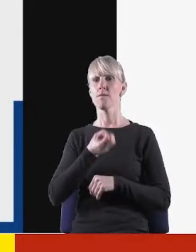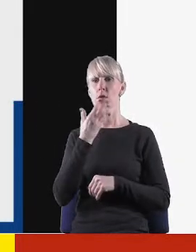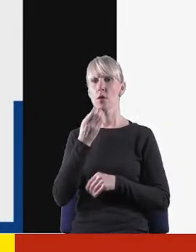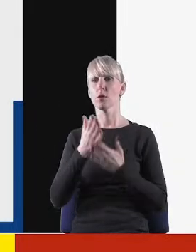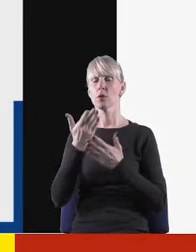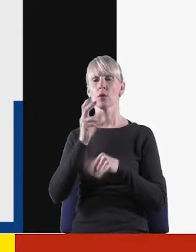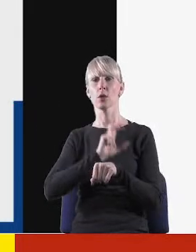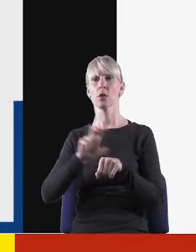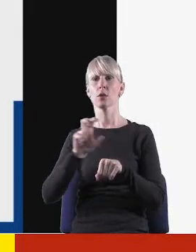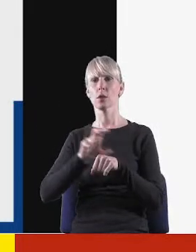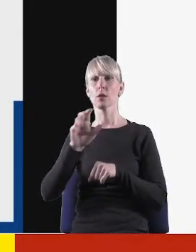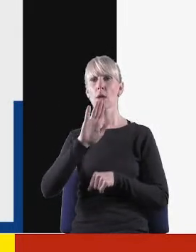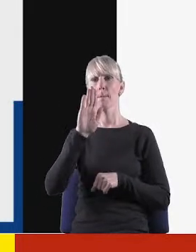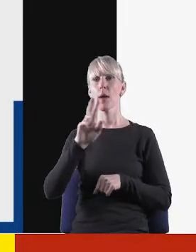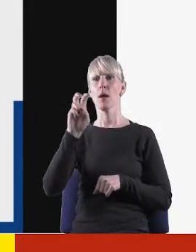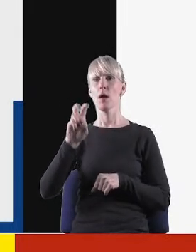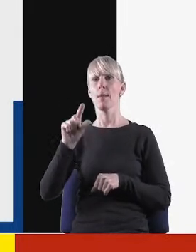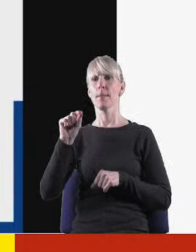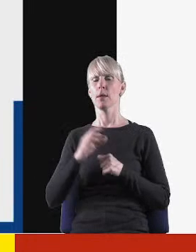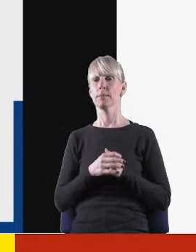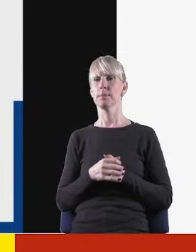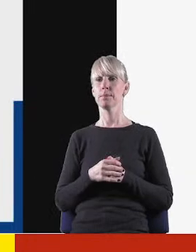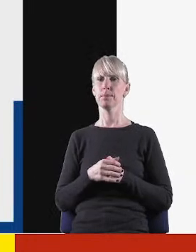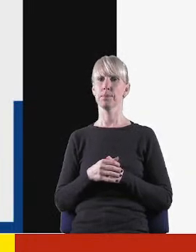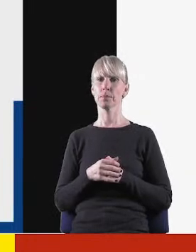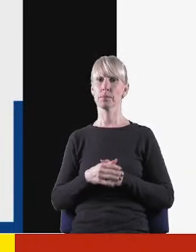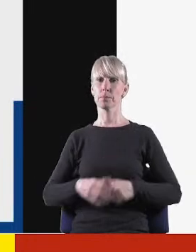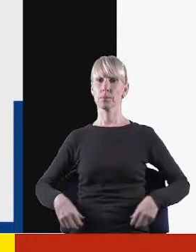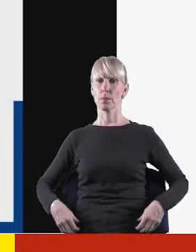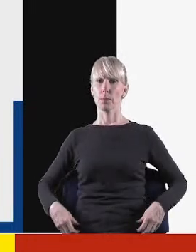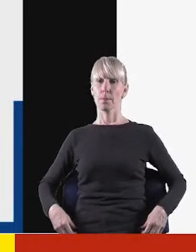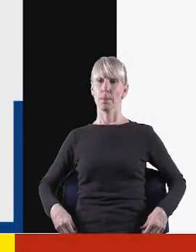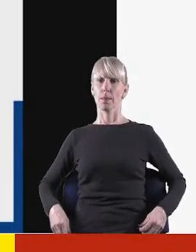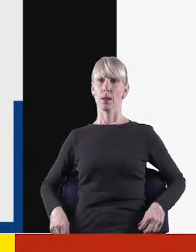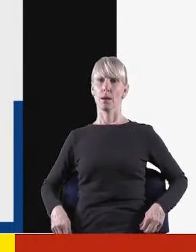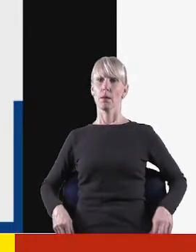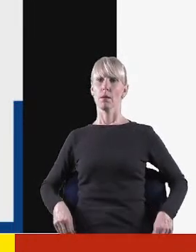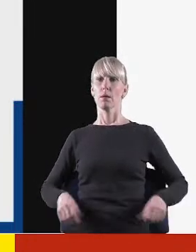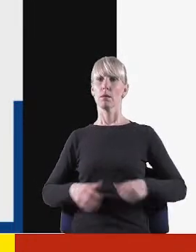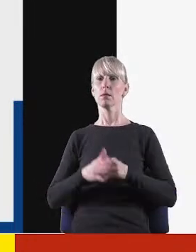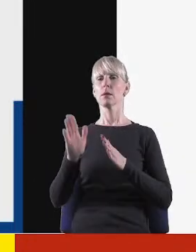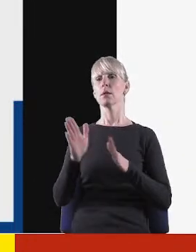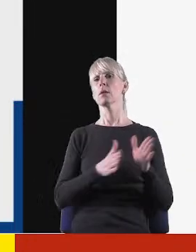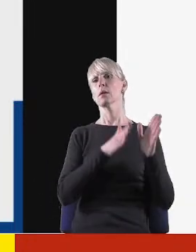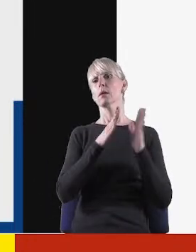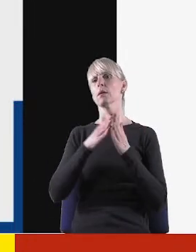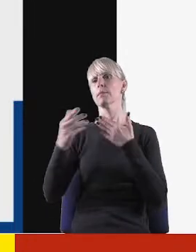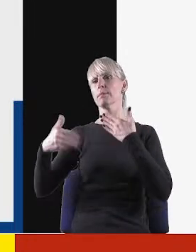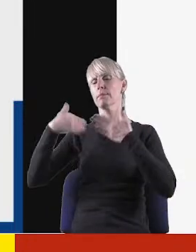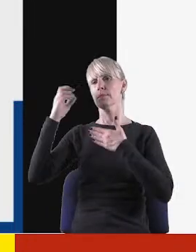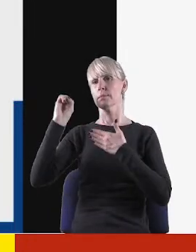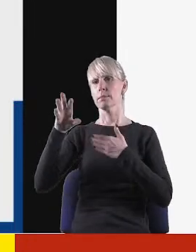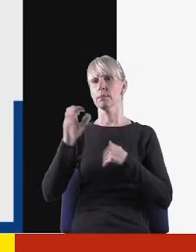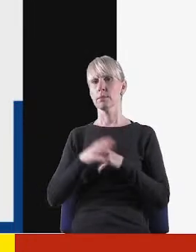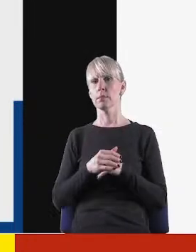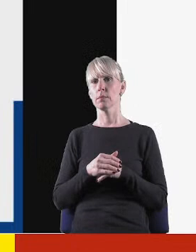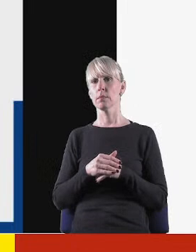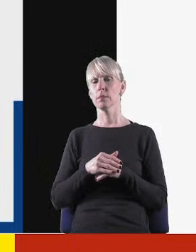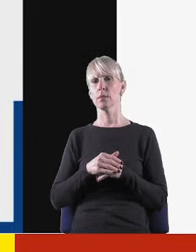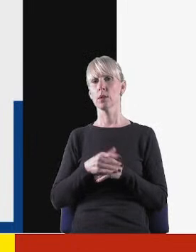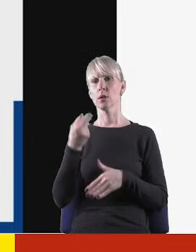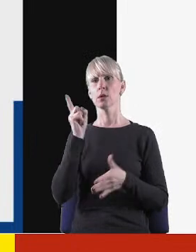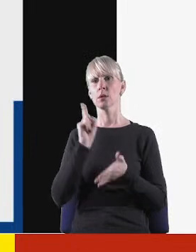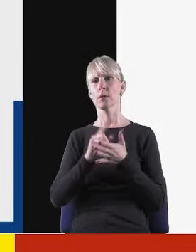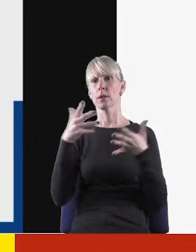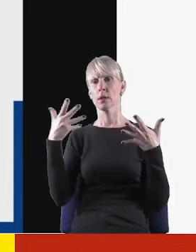technik THP. Poproszę o drugą planszę, kolejną planszę. Tutaj mamy zdawalność egzaminów